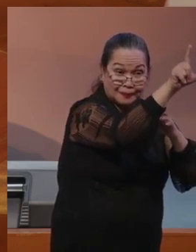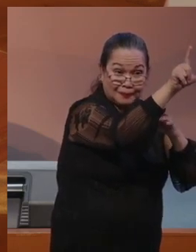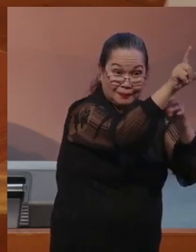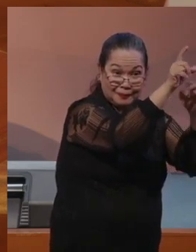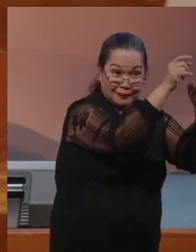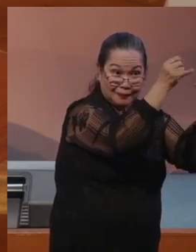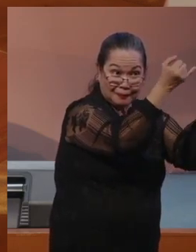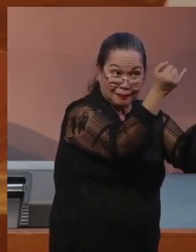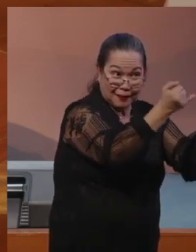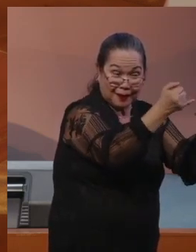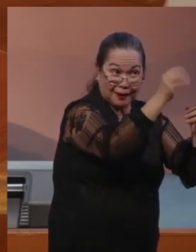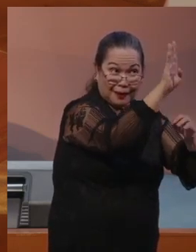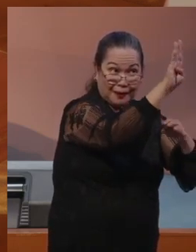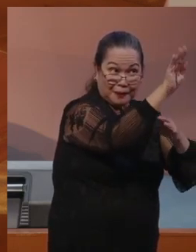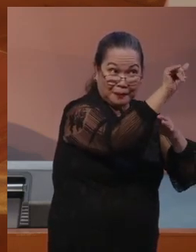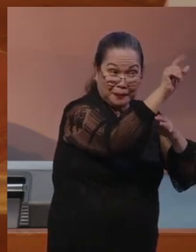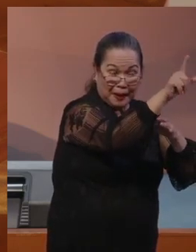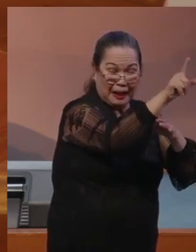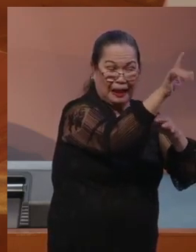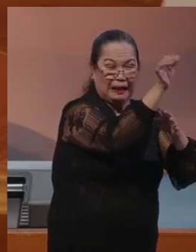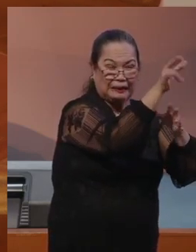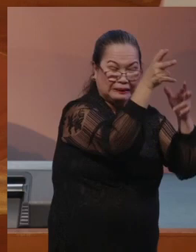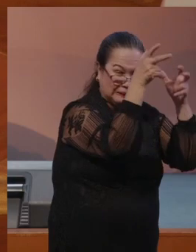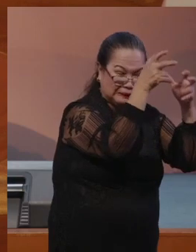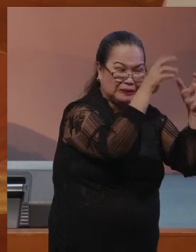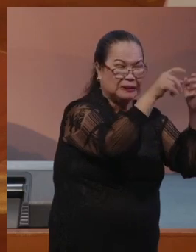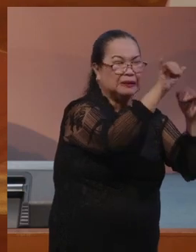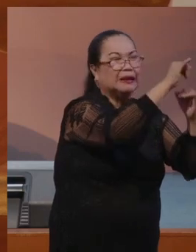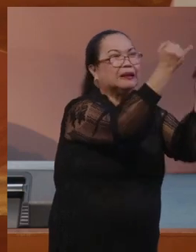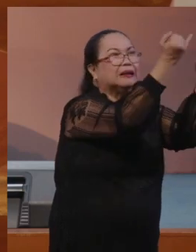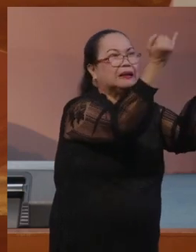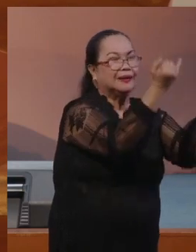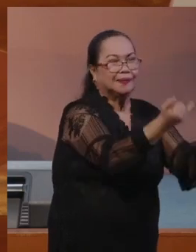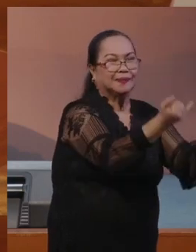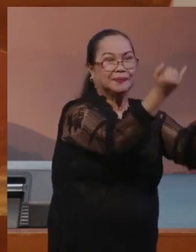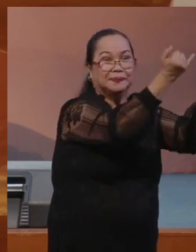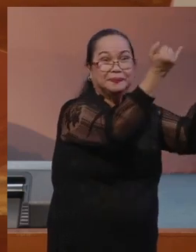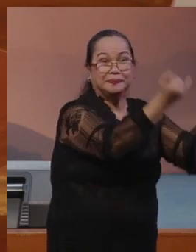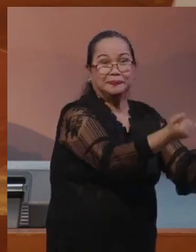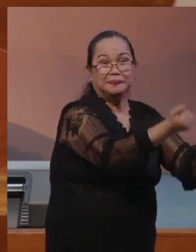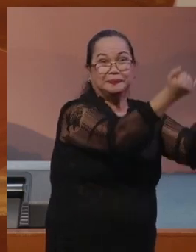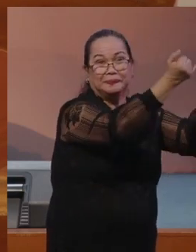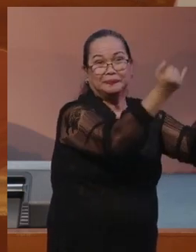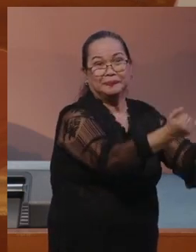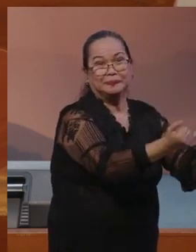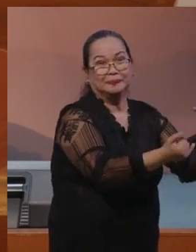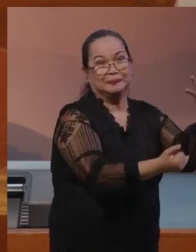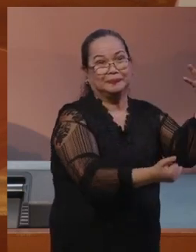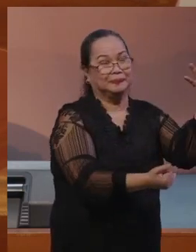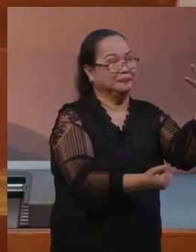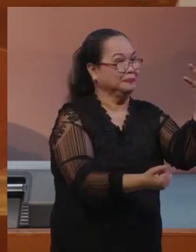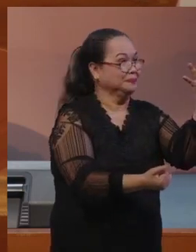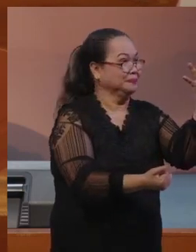si Baal. Isang babaeng Diyos-Diyusan, si Asherah.